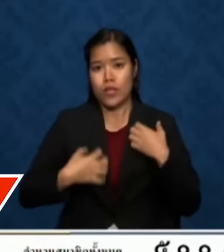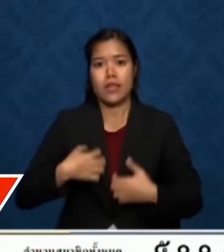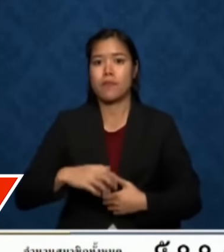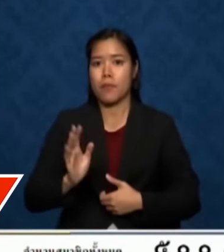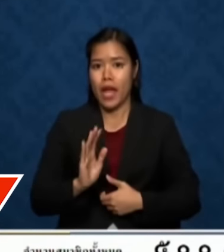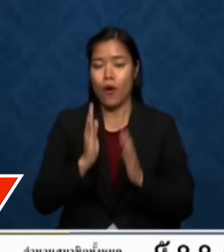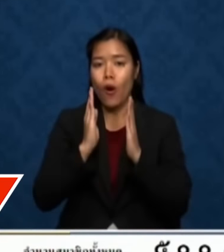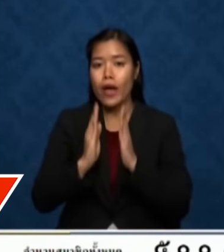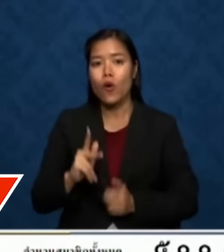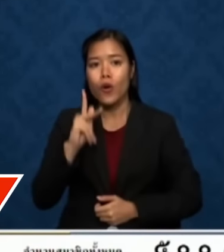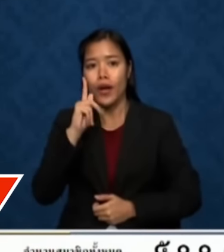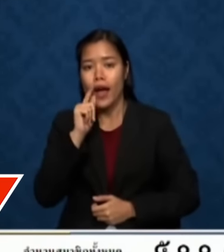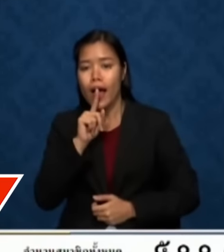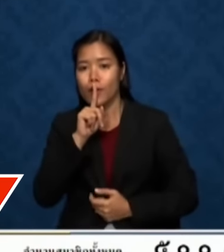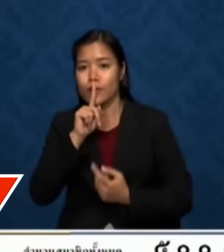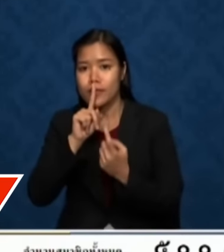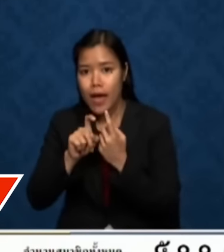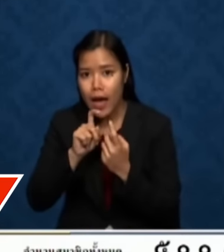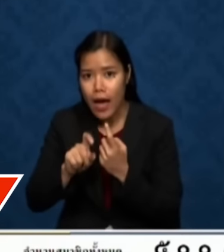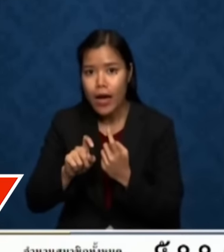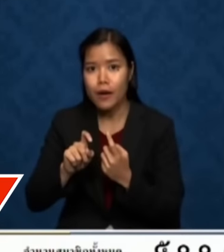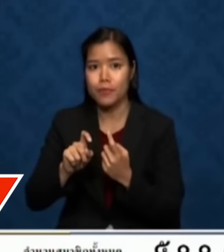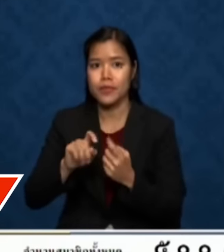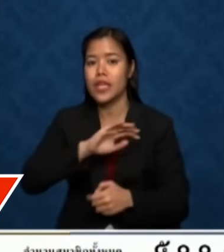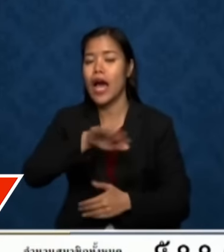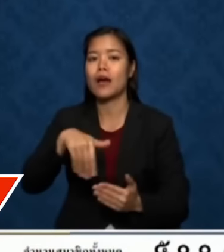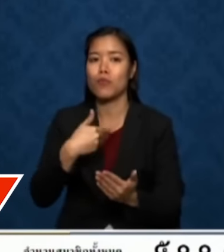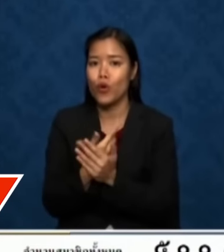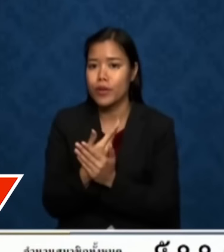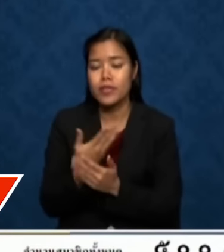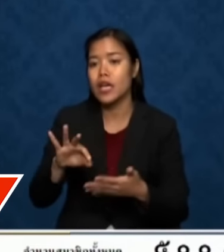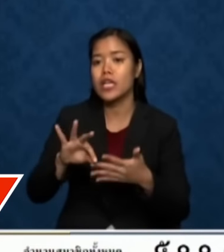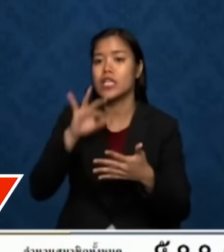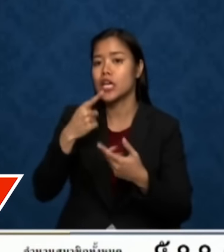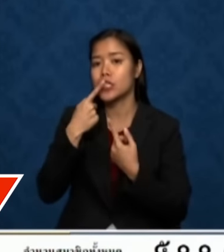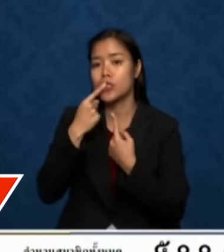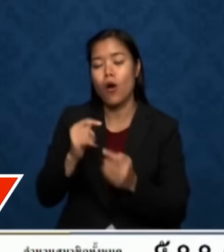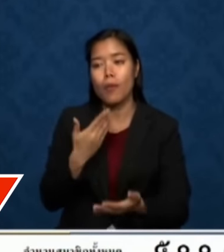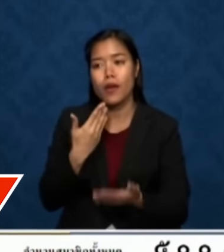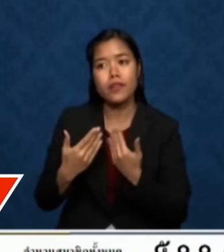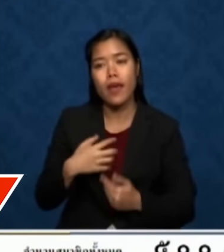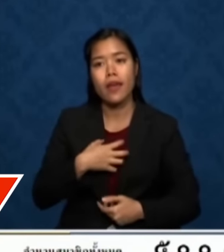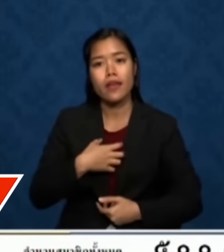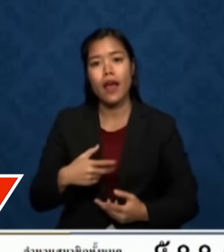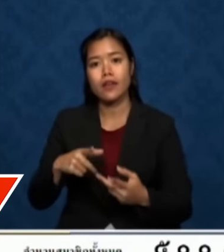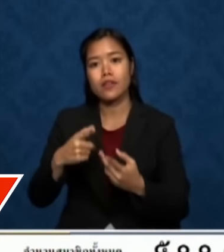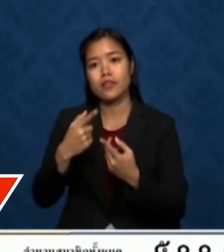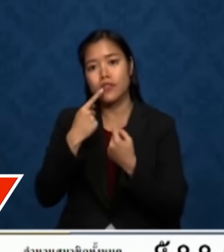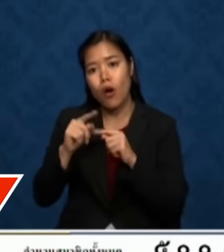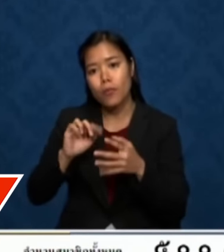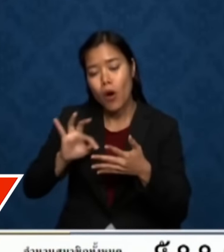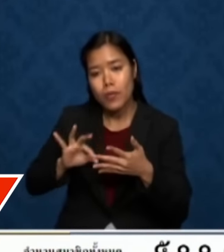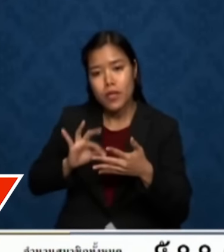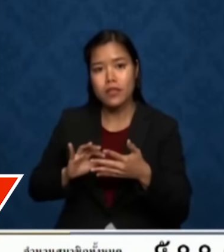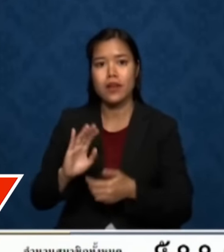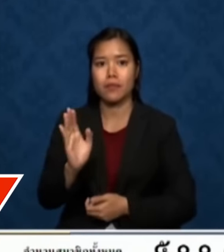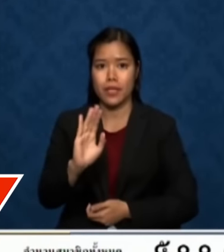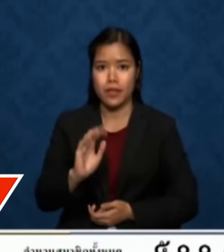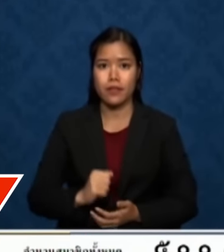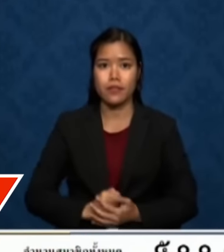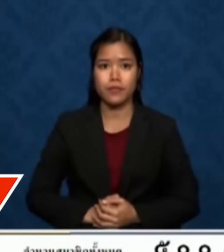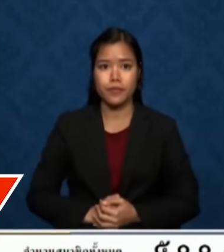ถามทุกประเด็นไม่ใช่เลือกตอบท่านอย่าเลือกที่จะสื่อสารเฉพาะช่องทางการสื่อสารของท่านน